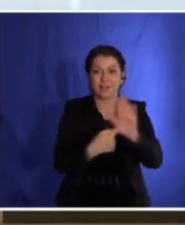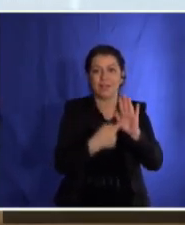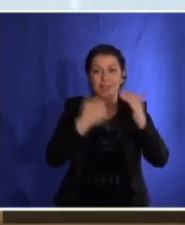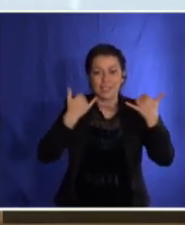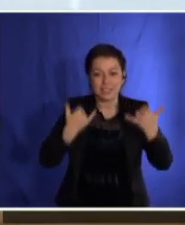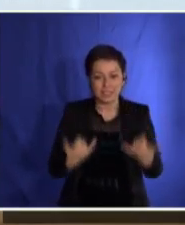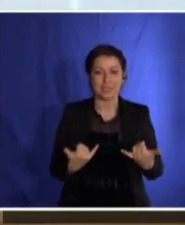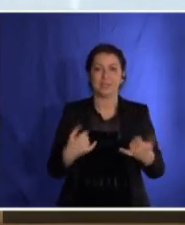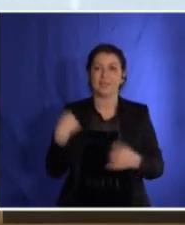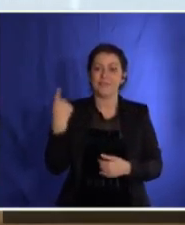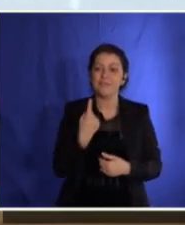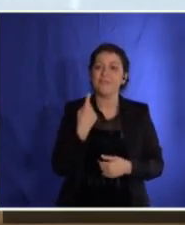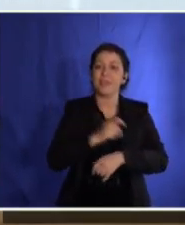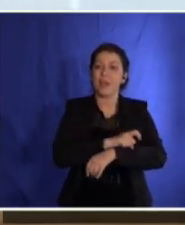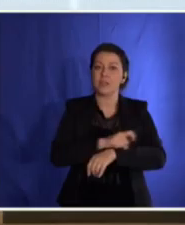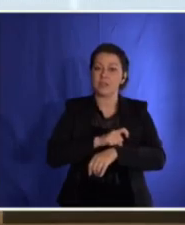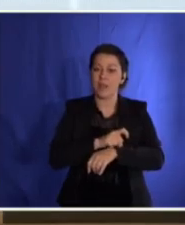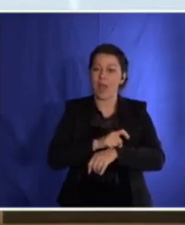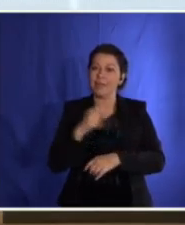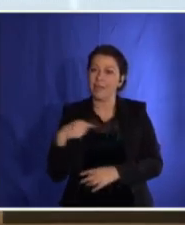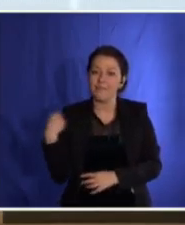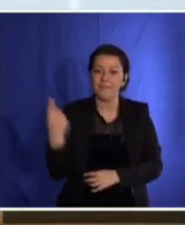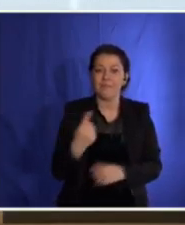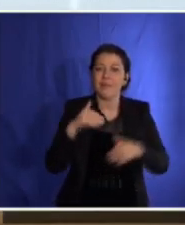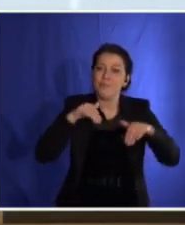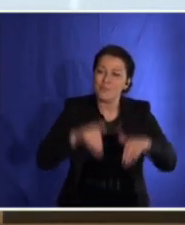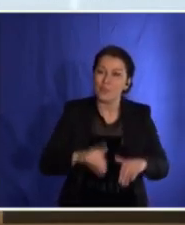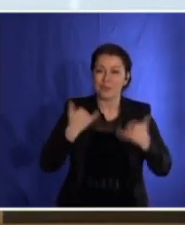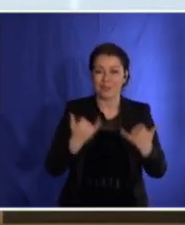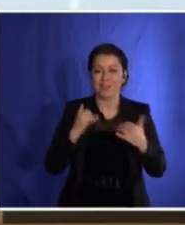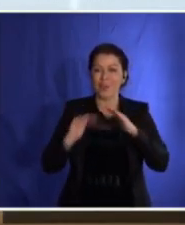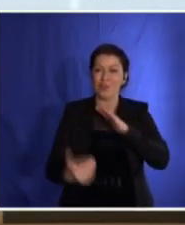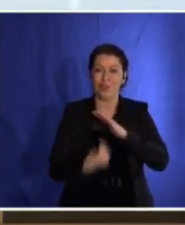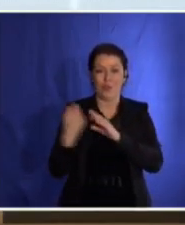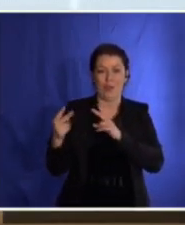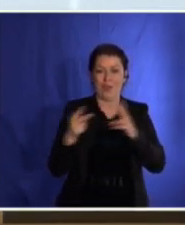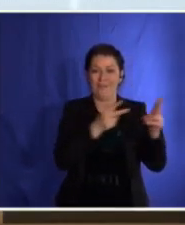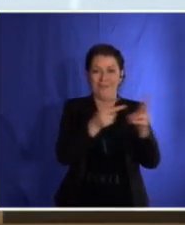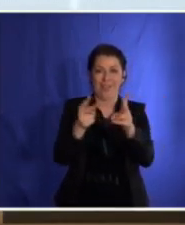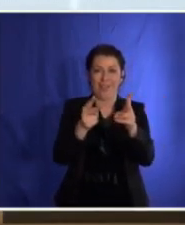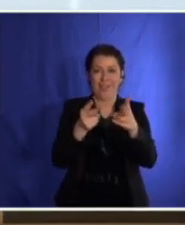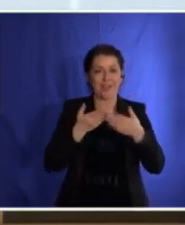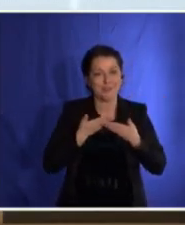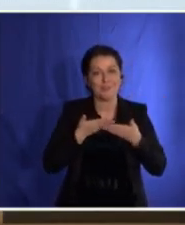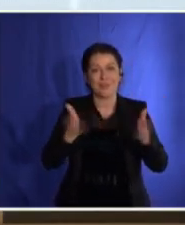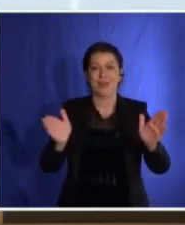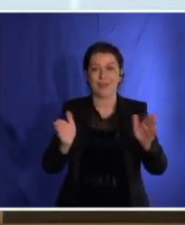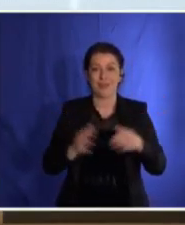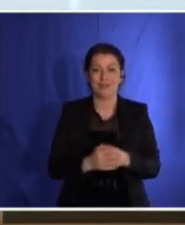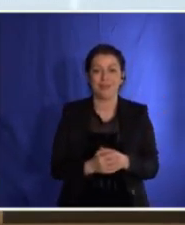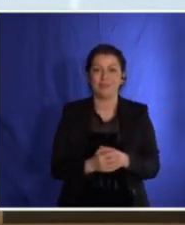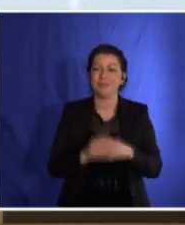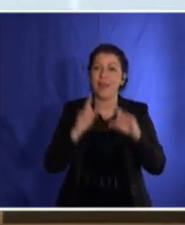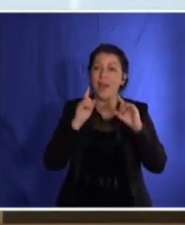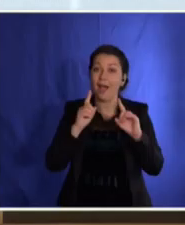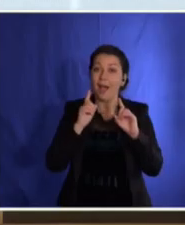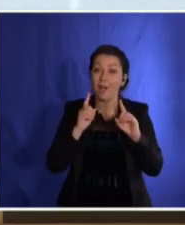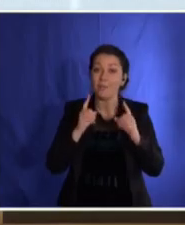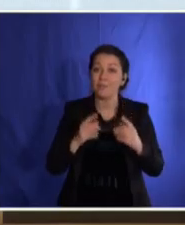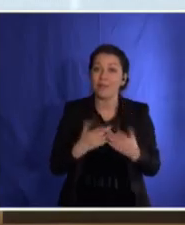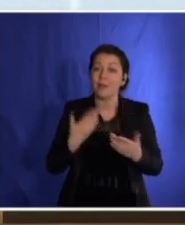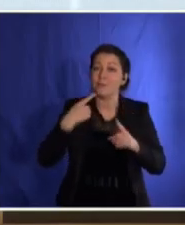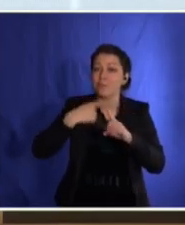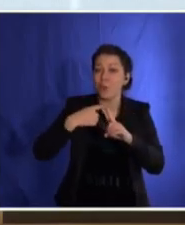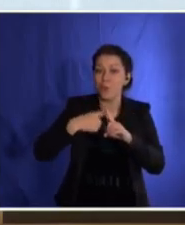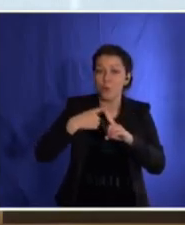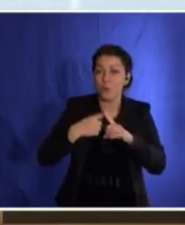einer Zeit, wo wir uns zu neuen Wegen aufmachen müssen. Aber das Gute dabei ist,